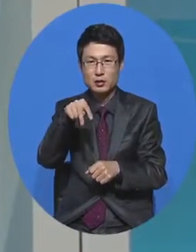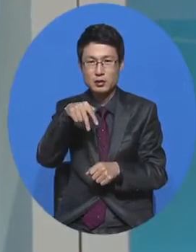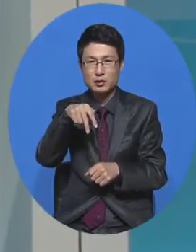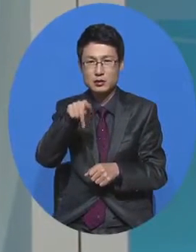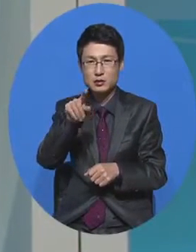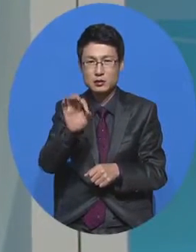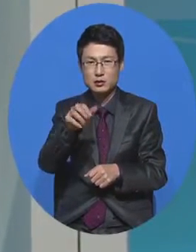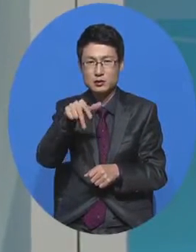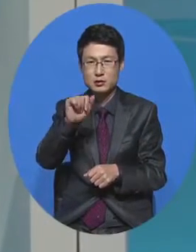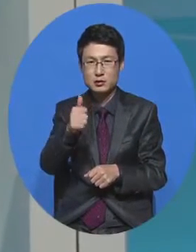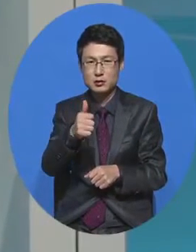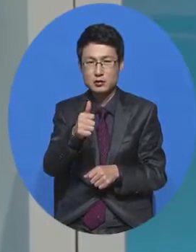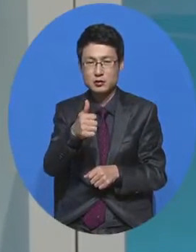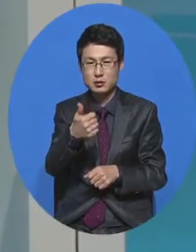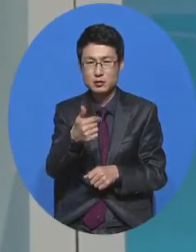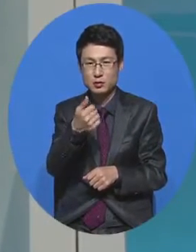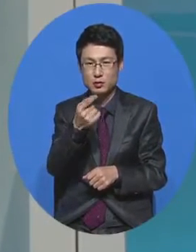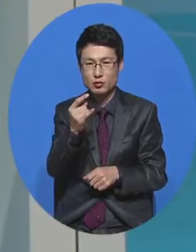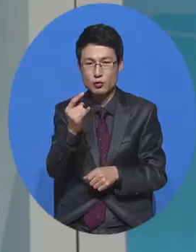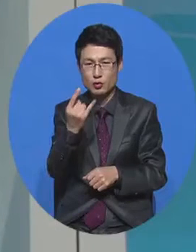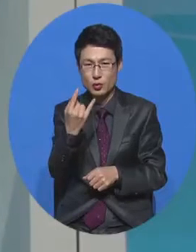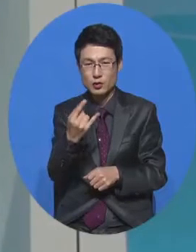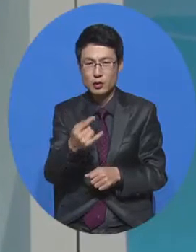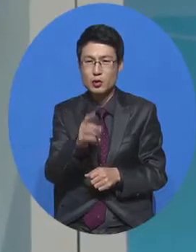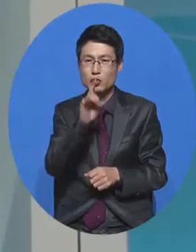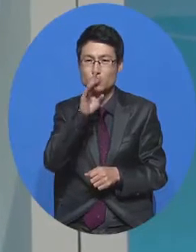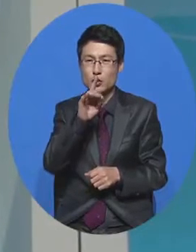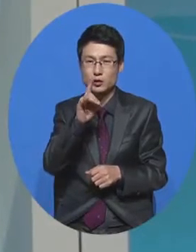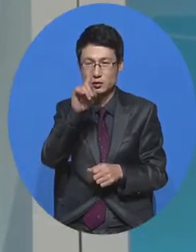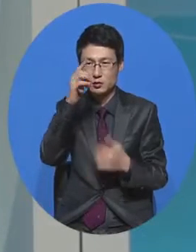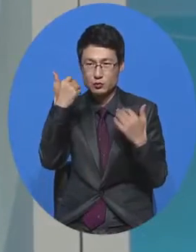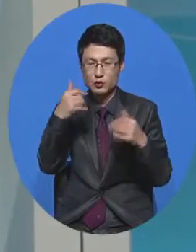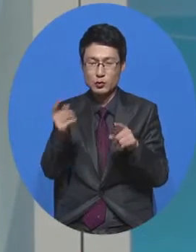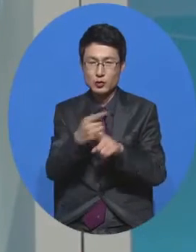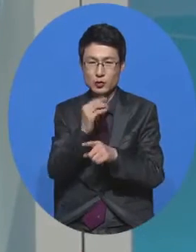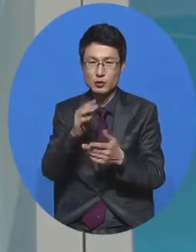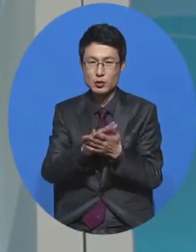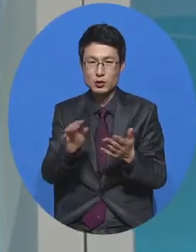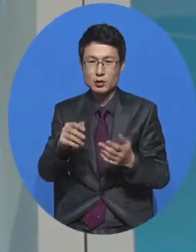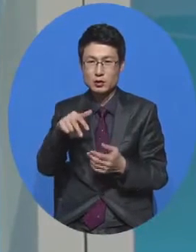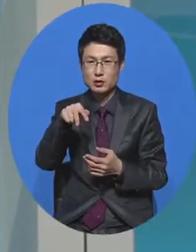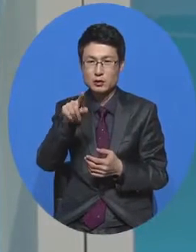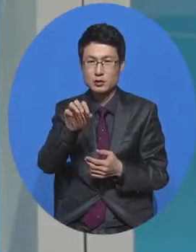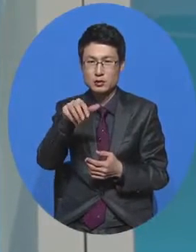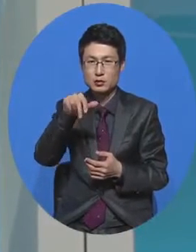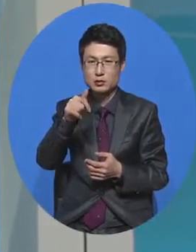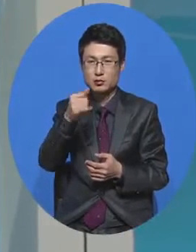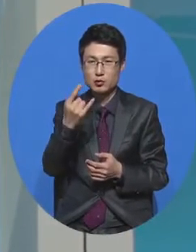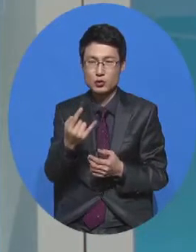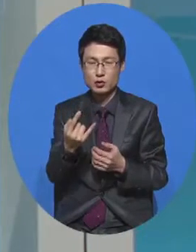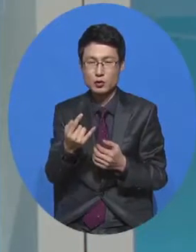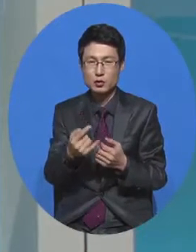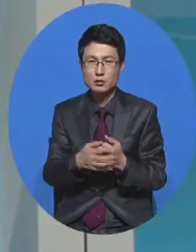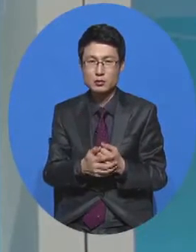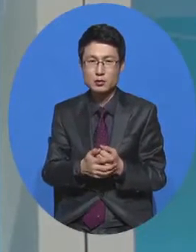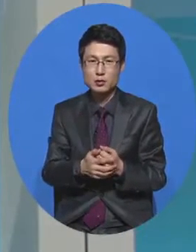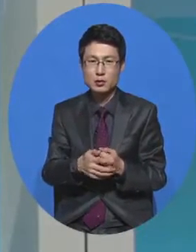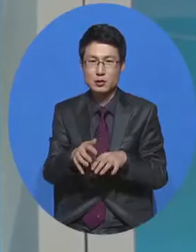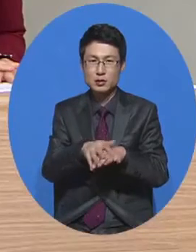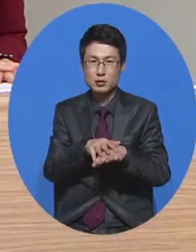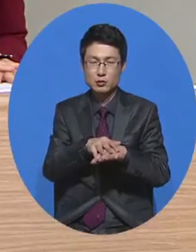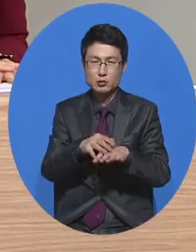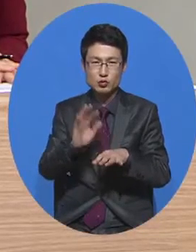독소의 중앙본부 로 바뀌어야 됩니다 아 네 형 지내는 1926년 11월 3일날 결성된 후에